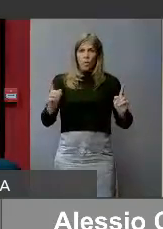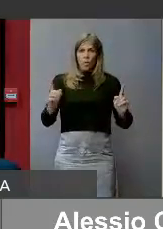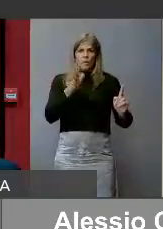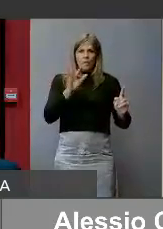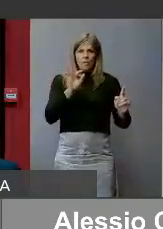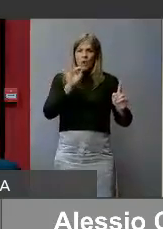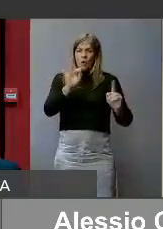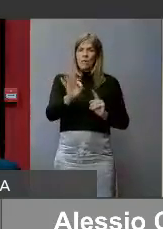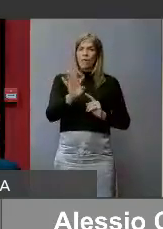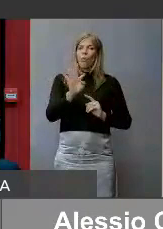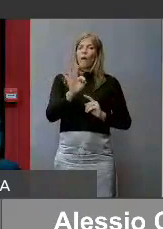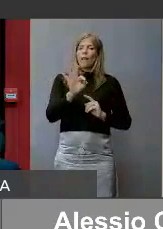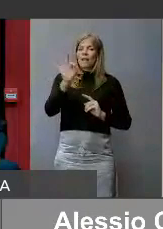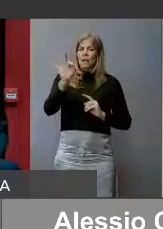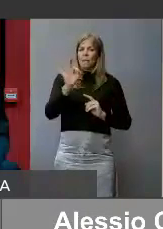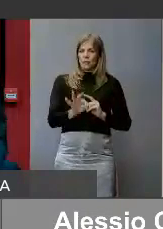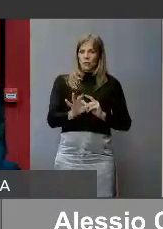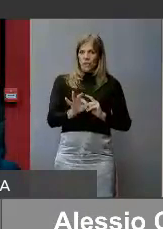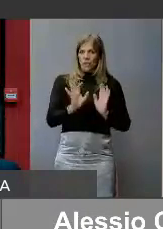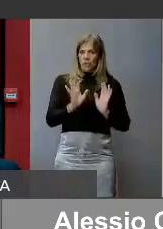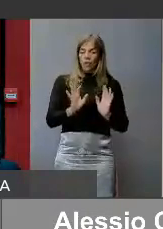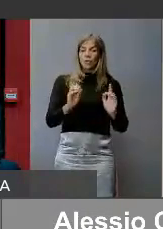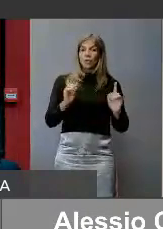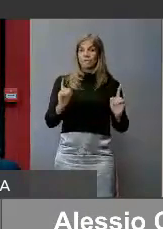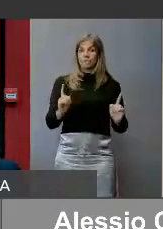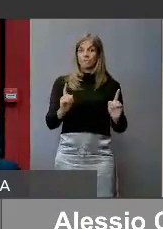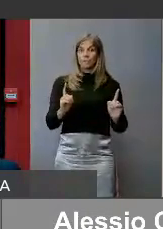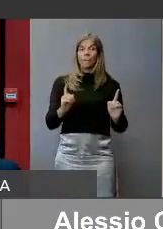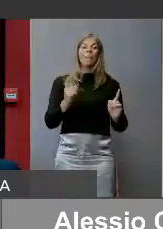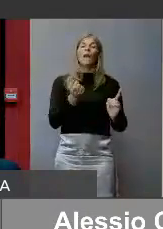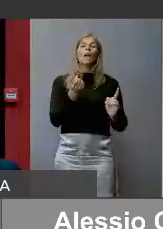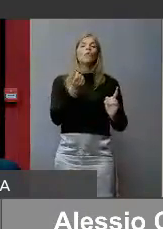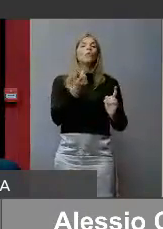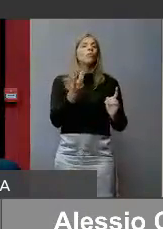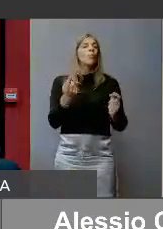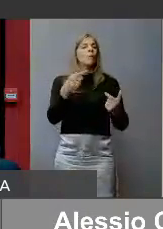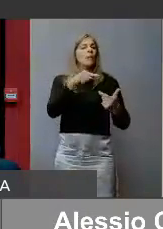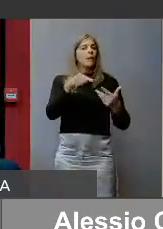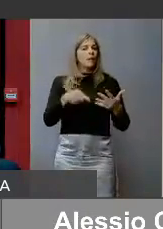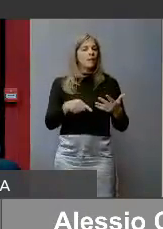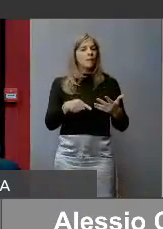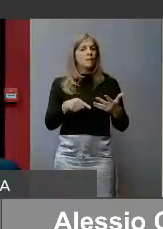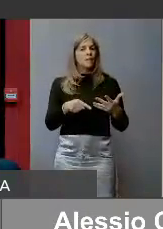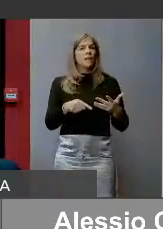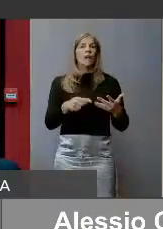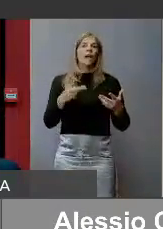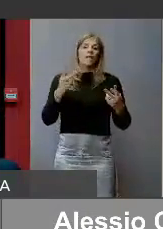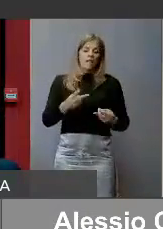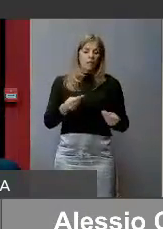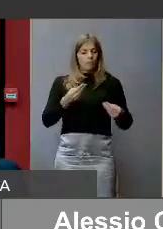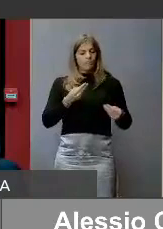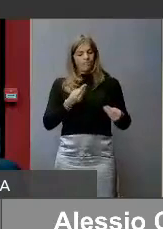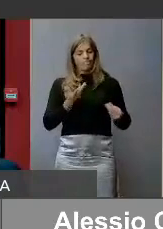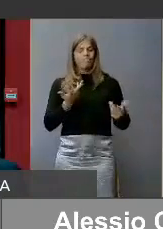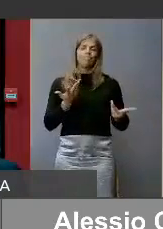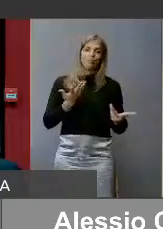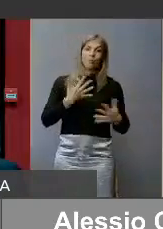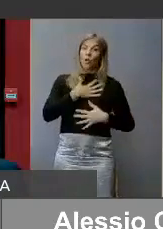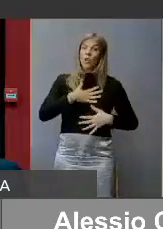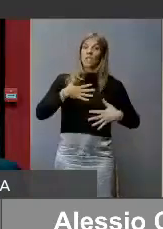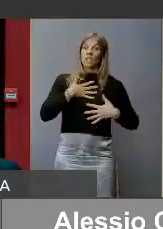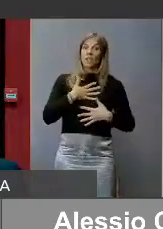indicato nel contratto di servizio sono numeri che sicuramente non mi soddisfano nel senso che bisogna andare oltre